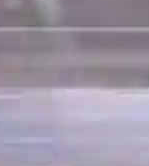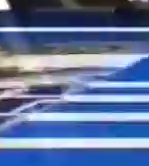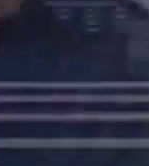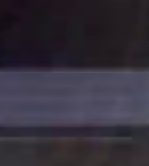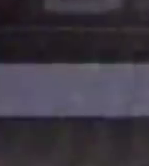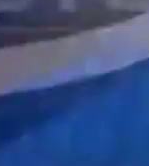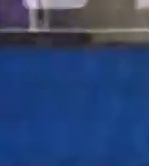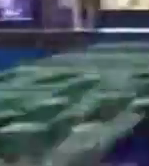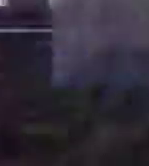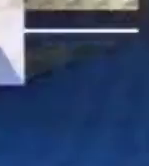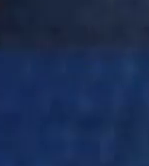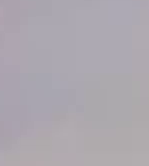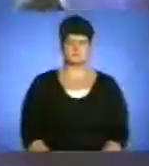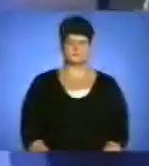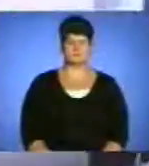Музика